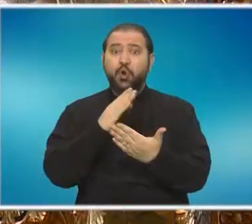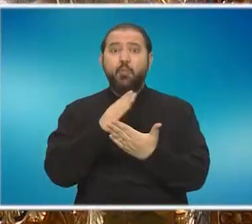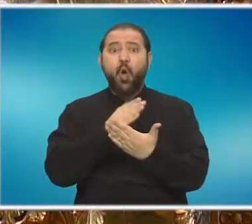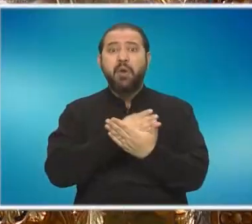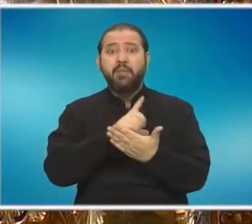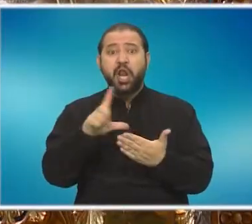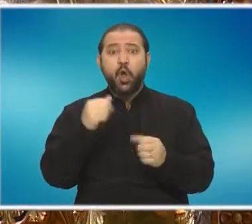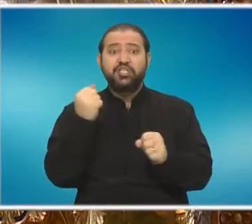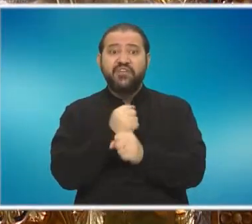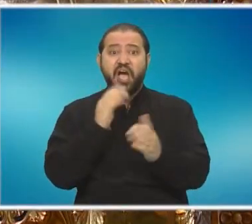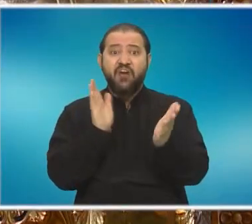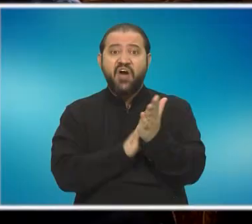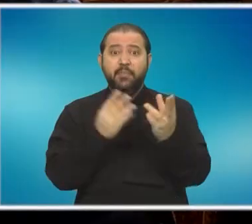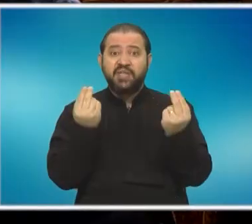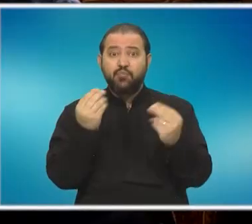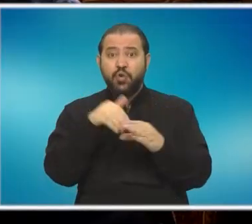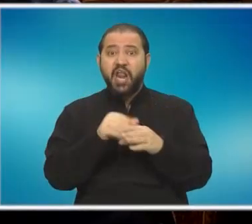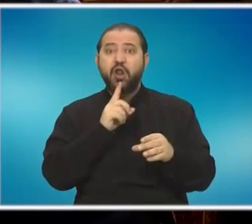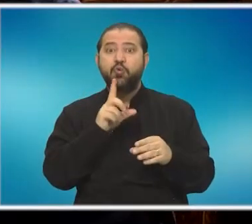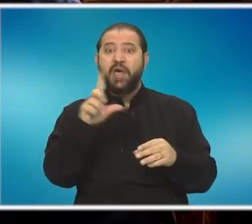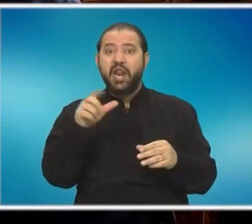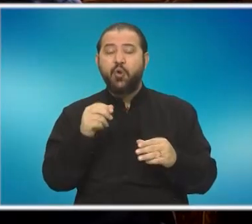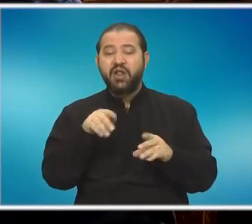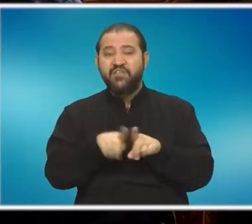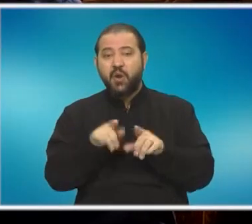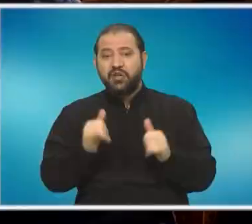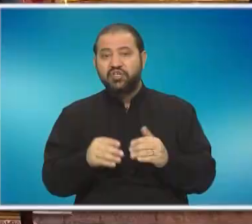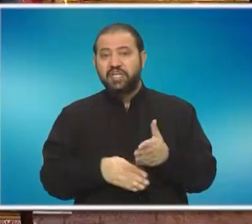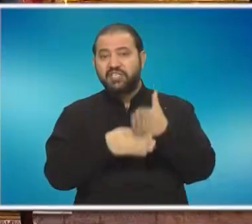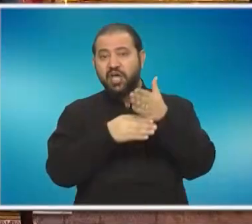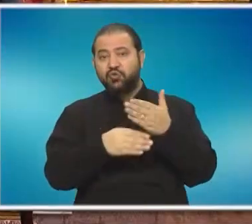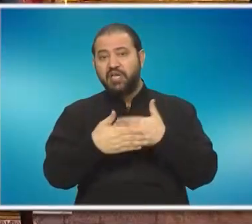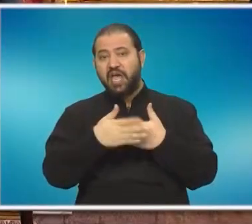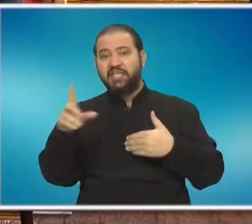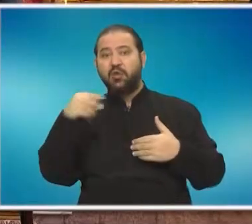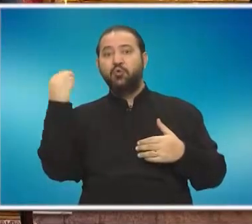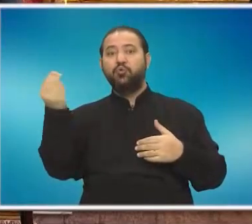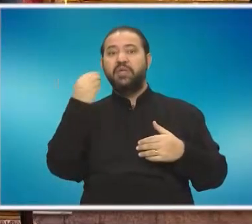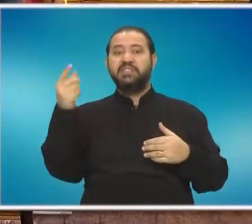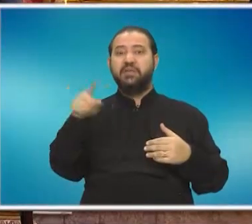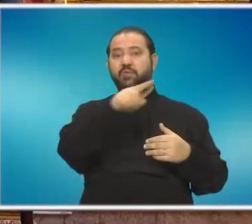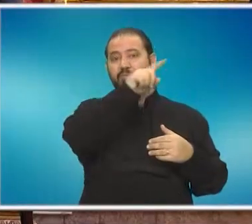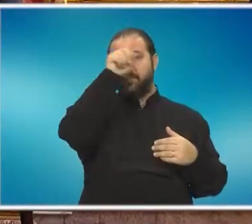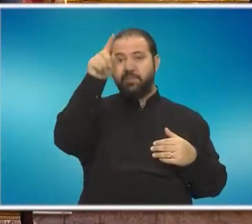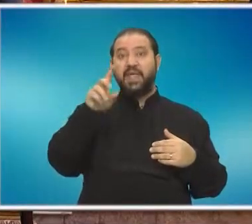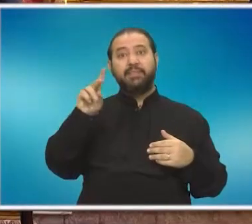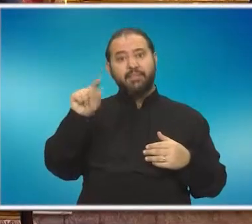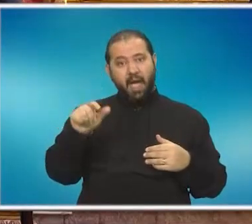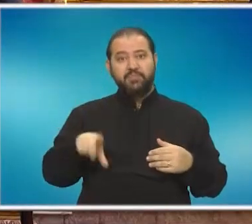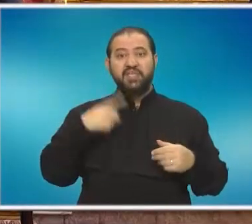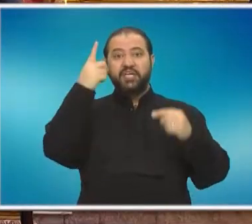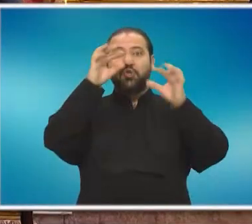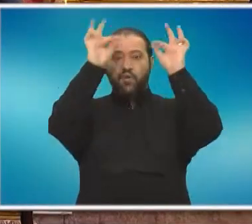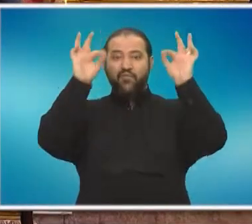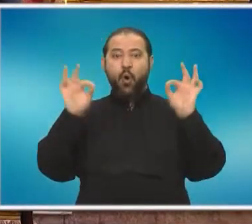chiar fac fapte bune pentru ei, sperând că astfel să-i poată ajuta. Asta este o formă a înțelegerii corecte